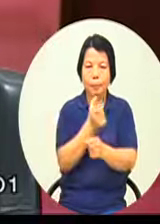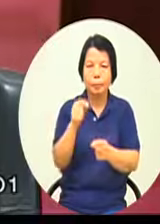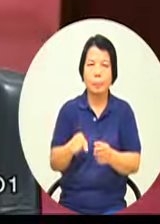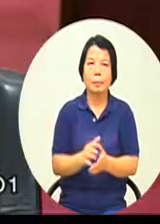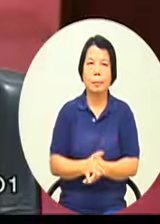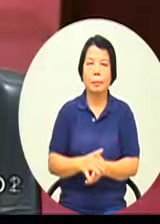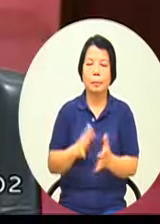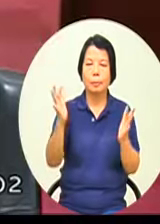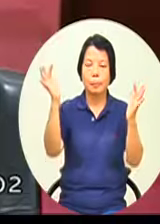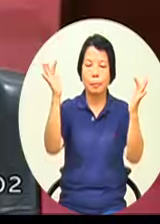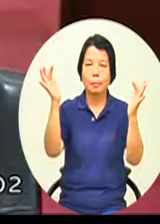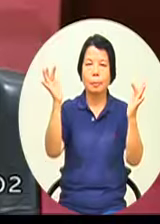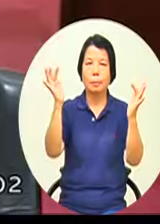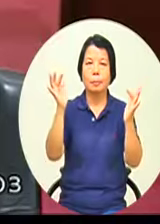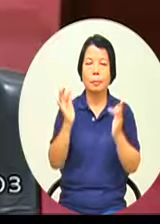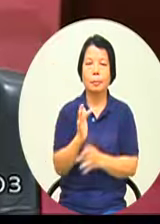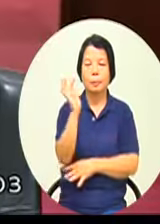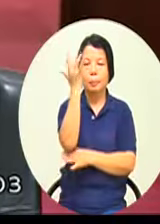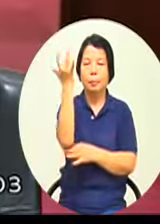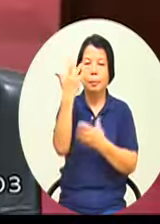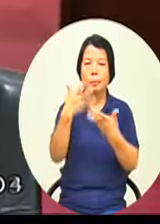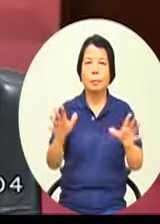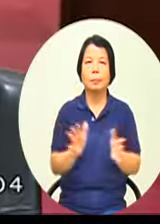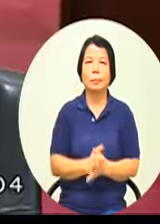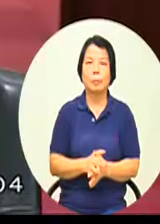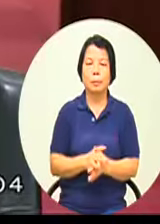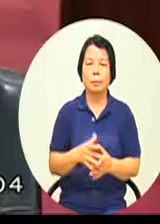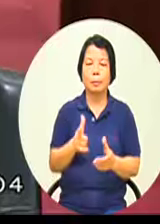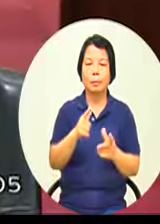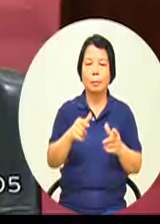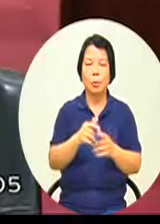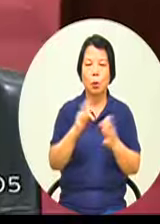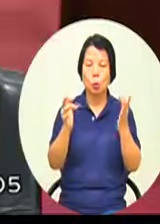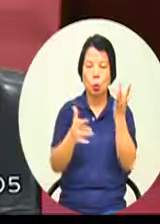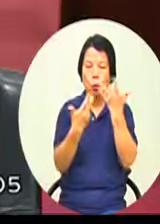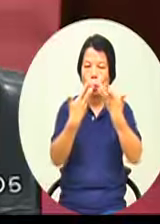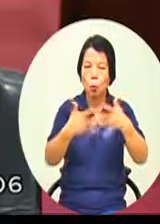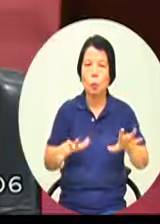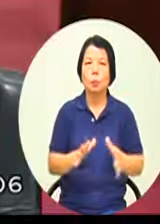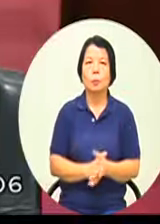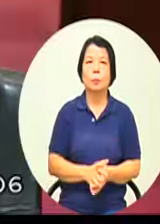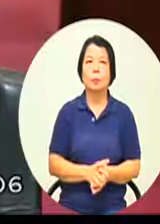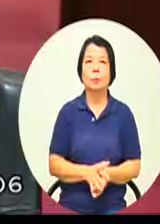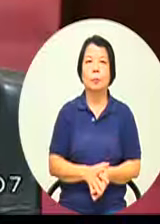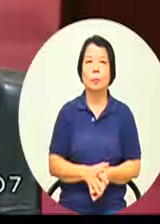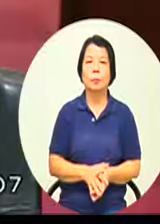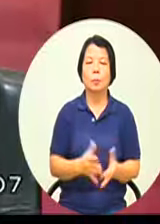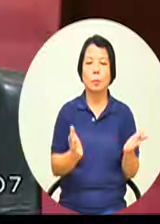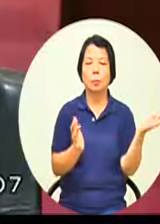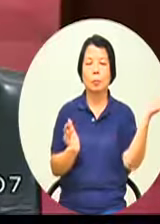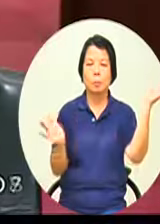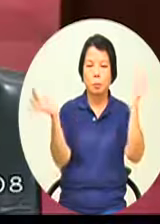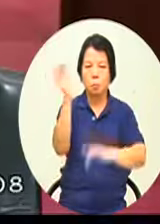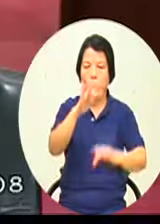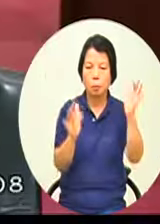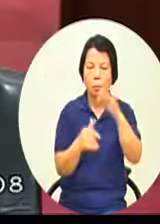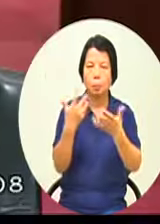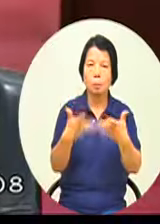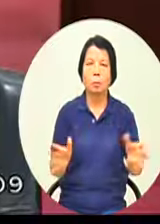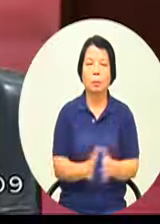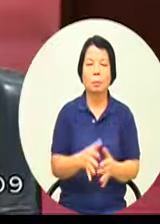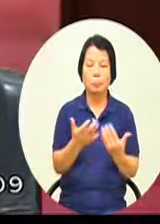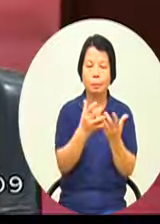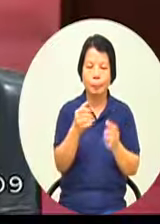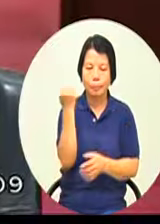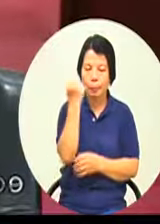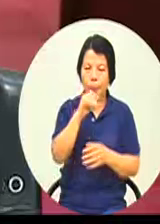树啊。哦，我感觉树啊，咱左边有树啊，上侪嘛，哦啊，上侪种植啊，对不对？就是讲倒了嘛，未少嘛，从淘汰一寡歹，对不